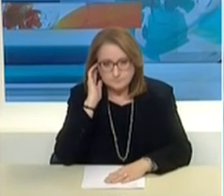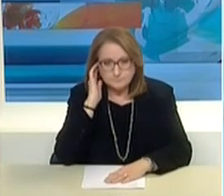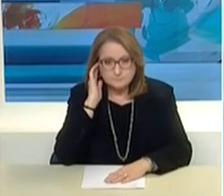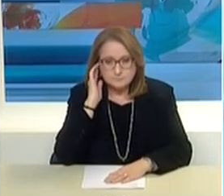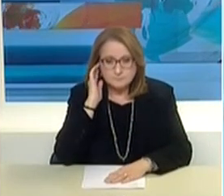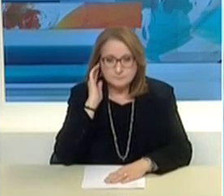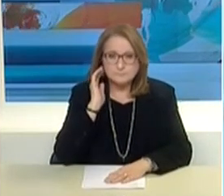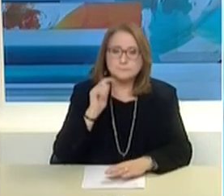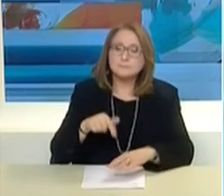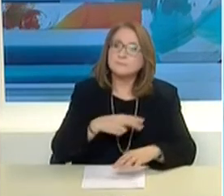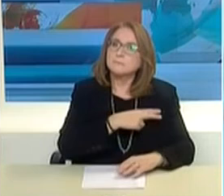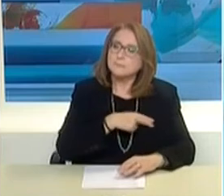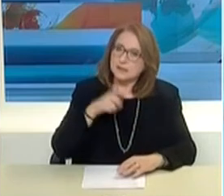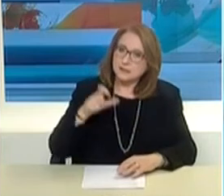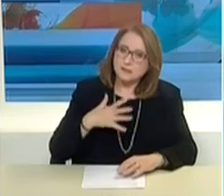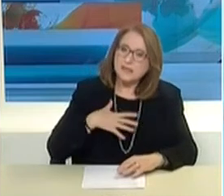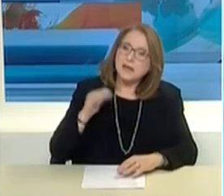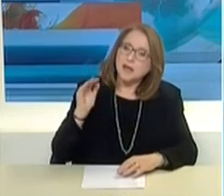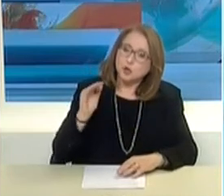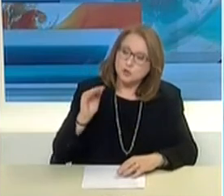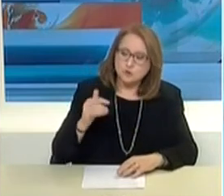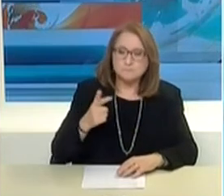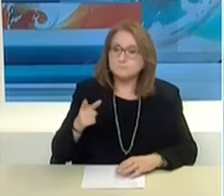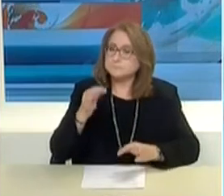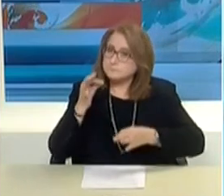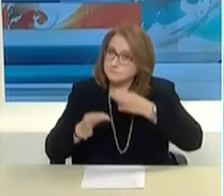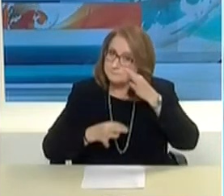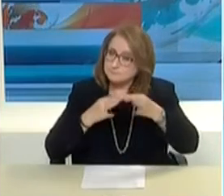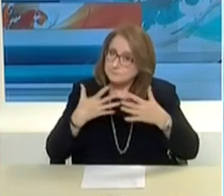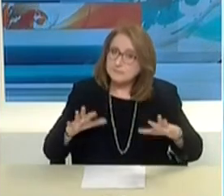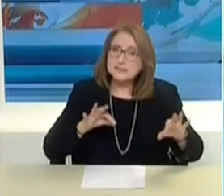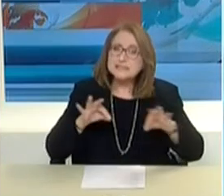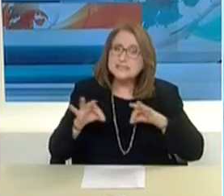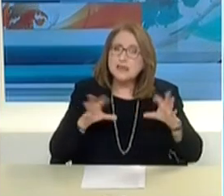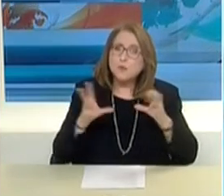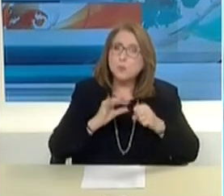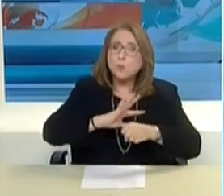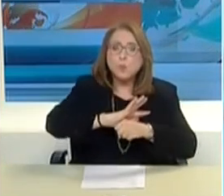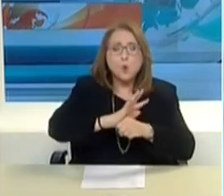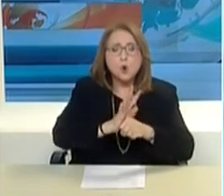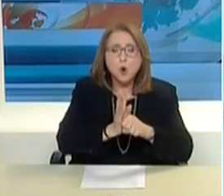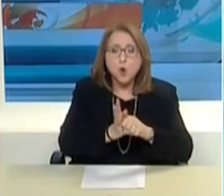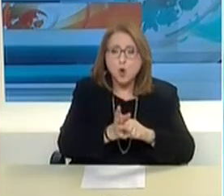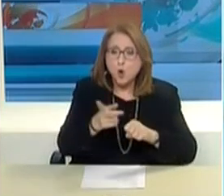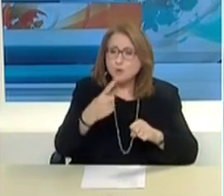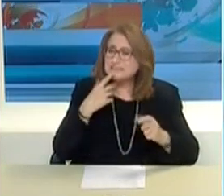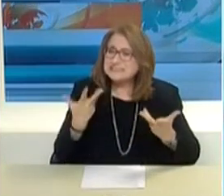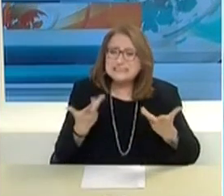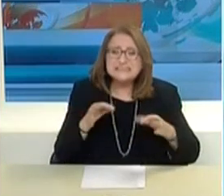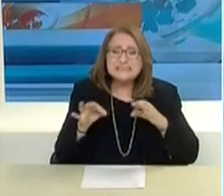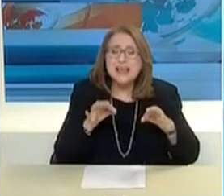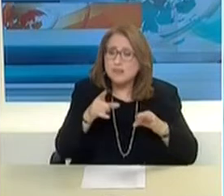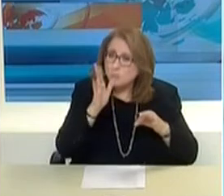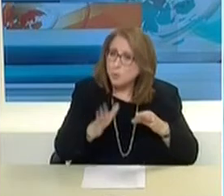Ευχαριστώ. Κύριε καθηγητά, ήθελα να ρωτήσω το εξής. Αναφέρατε, αν κατάλαβα καλά, για κάποιο σχέδιο για τον κορονοϊό. Κάτι συγκεκριμένο μπορείτε να μας πείτε, κάτι